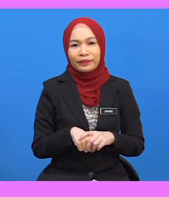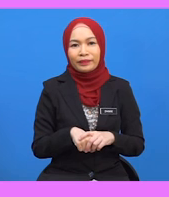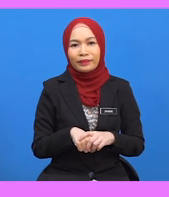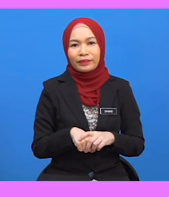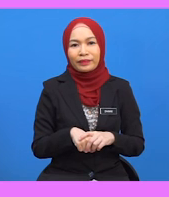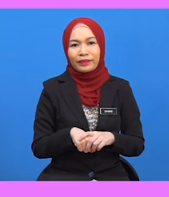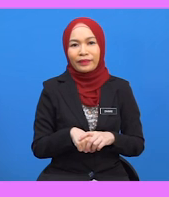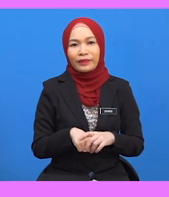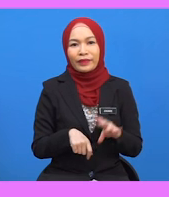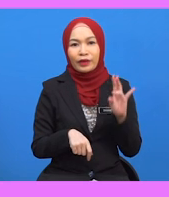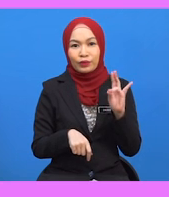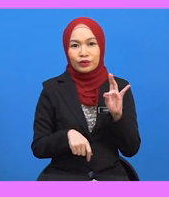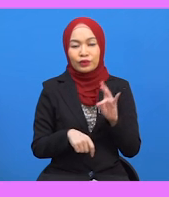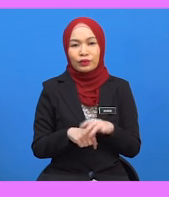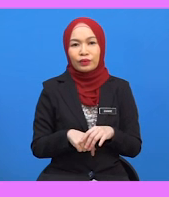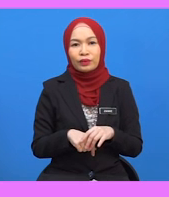Tujuh,